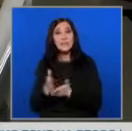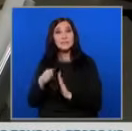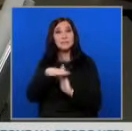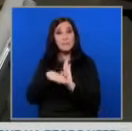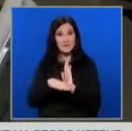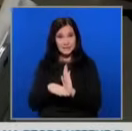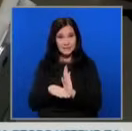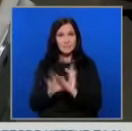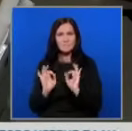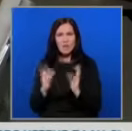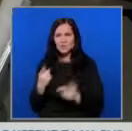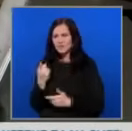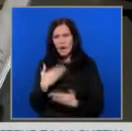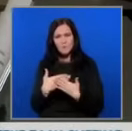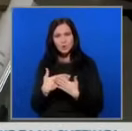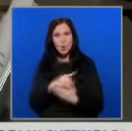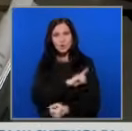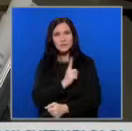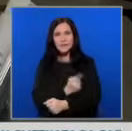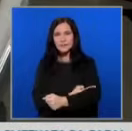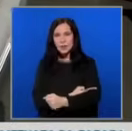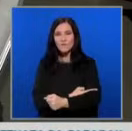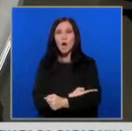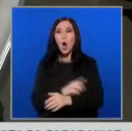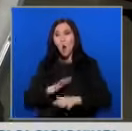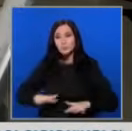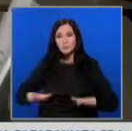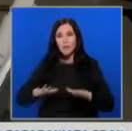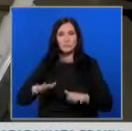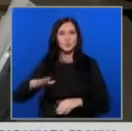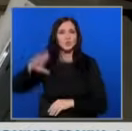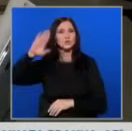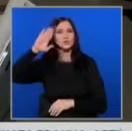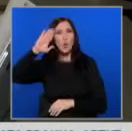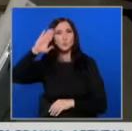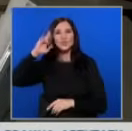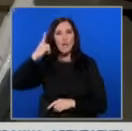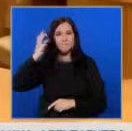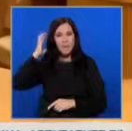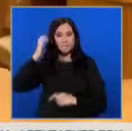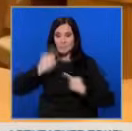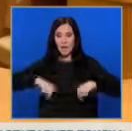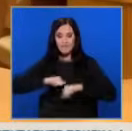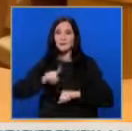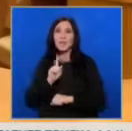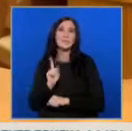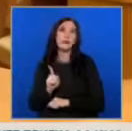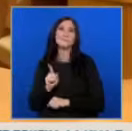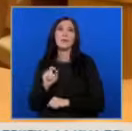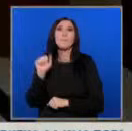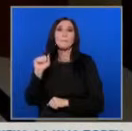списъците. Така че това по-скоро засилва обстоятелството, че служебния кабинет не трябва да бъде